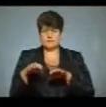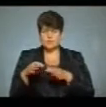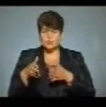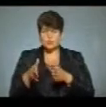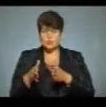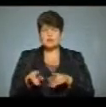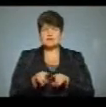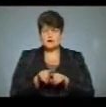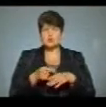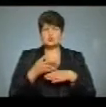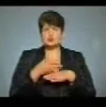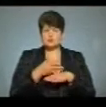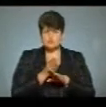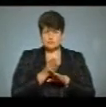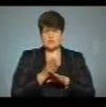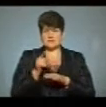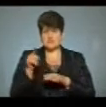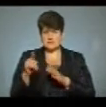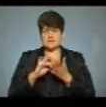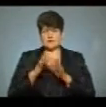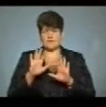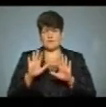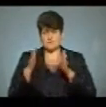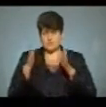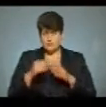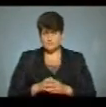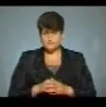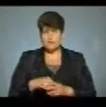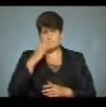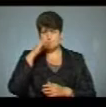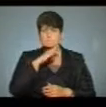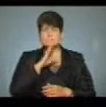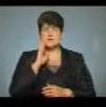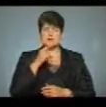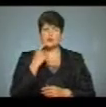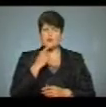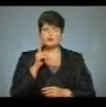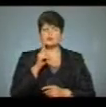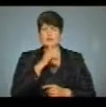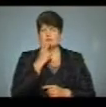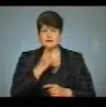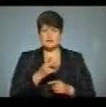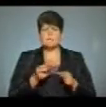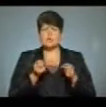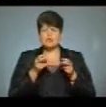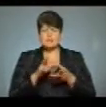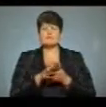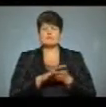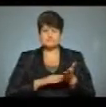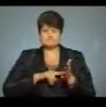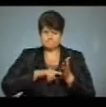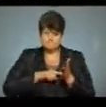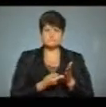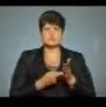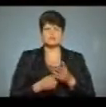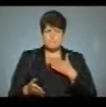словами, розбили в ній скло випадково. Батьки Віталія Гнатишина кажуть, незважаючи на погрози, далі наполягатимуть,